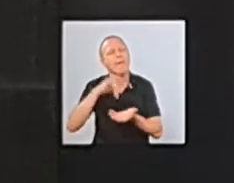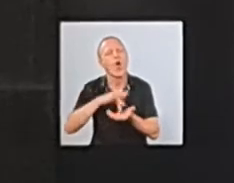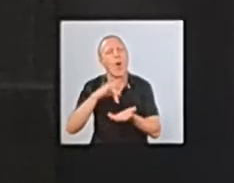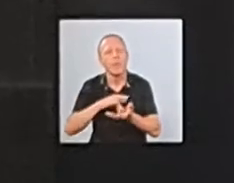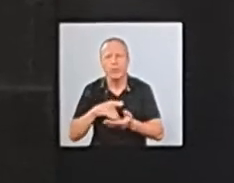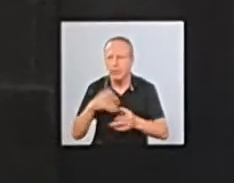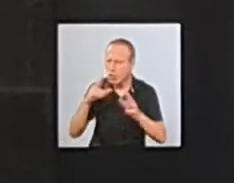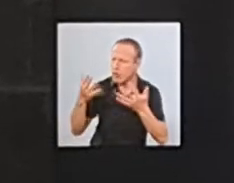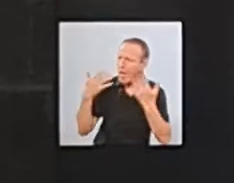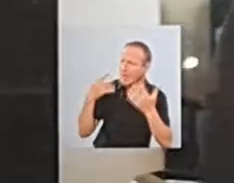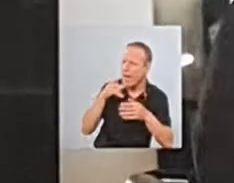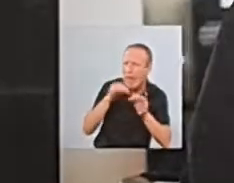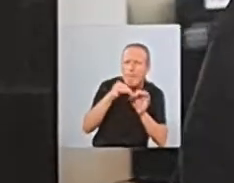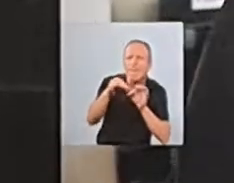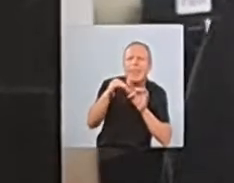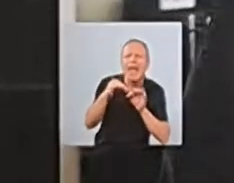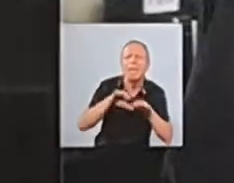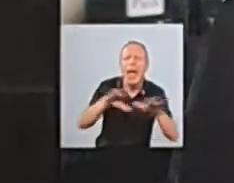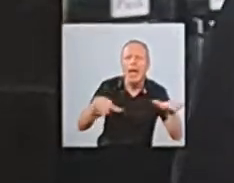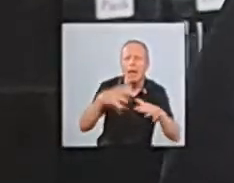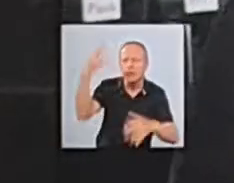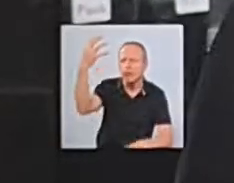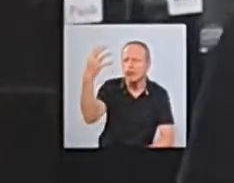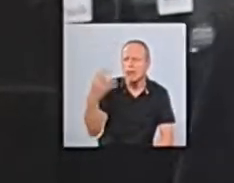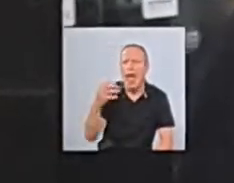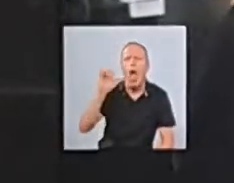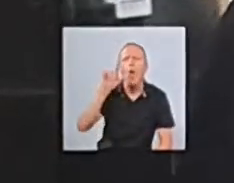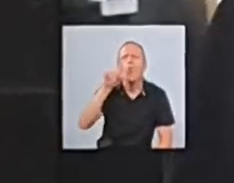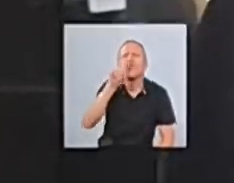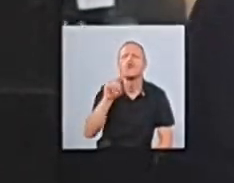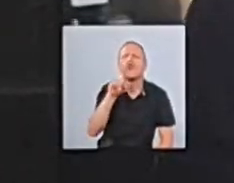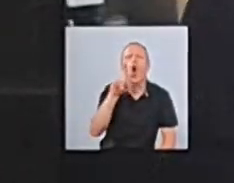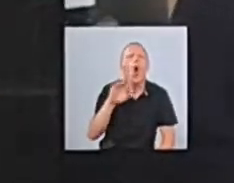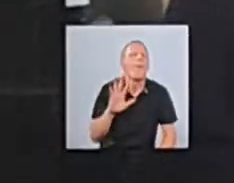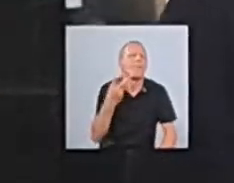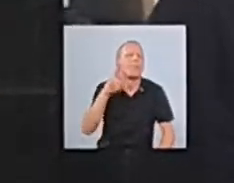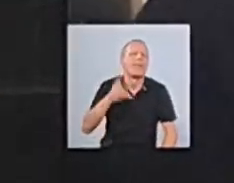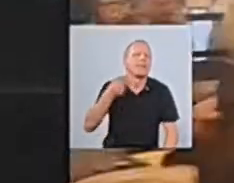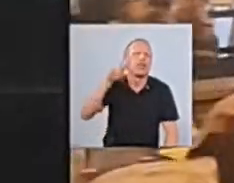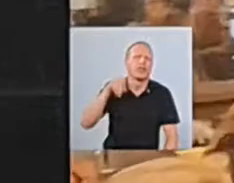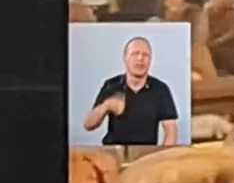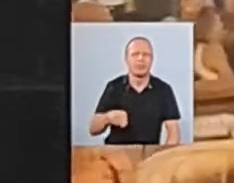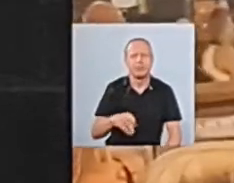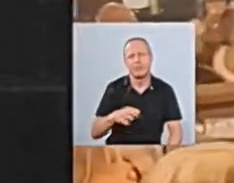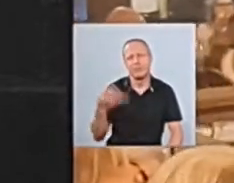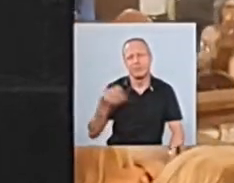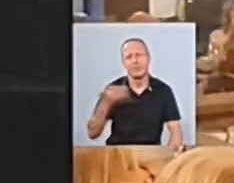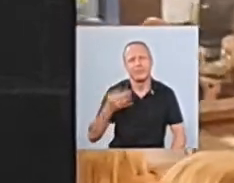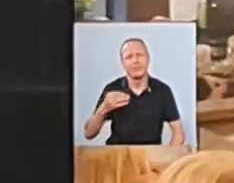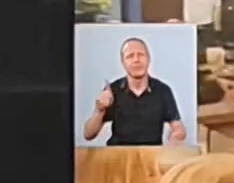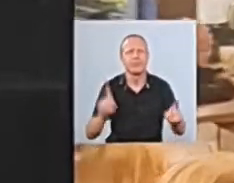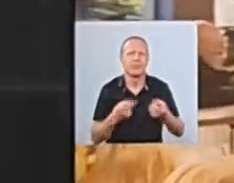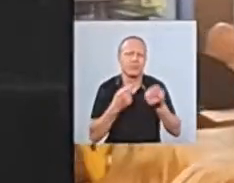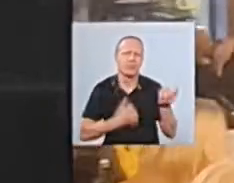מטר מהים, שקירה, אוזו, מה זה חודר מזה? אני אגיד לך שיש.